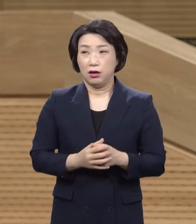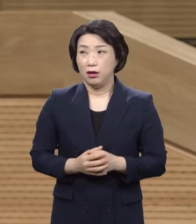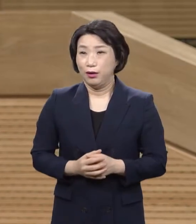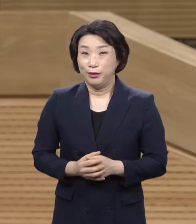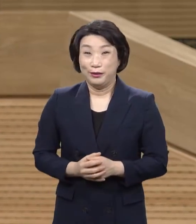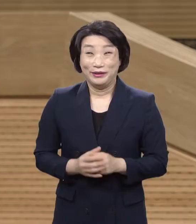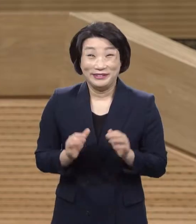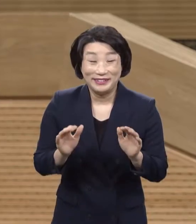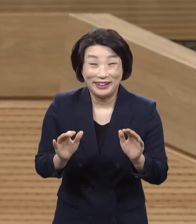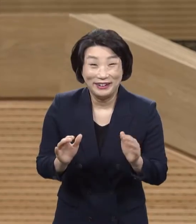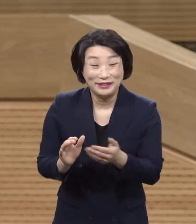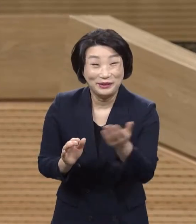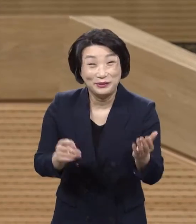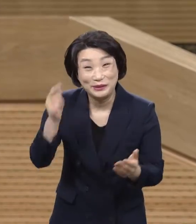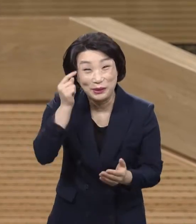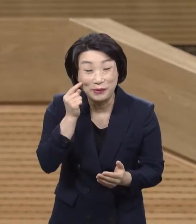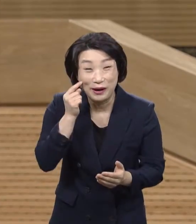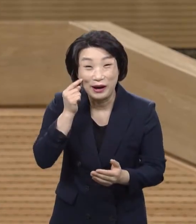뭐 하나님이